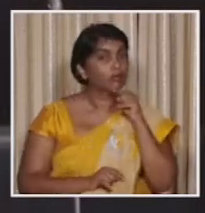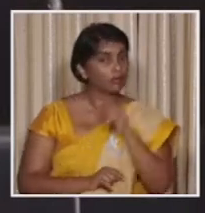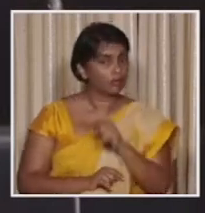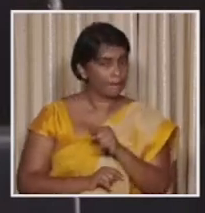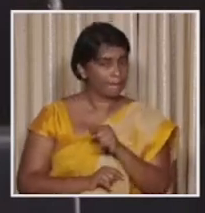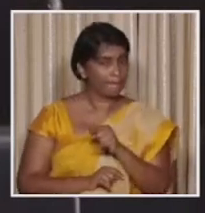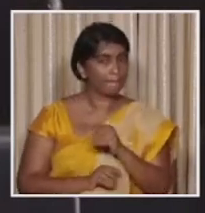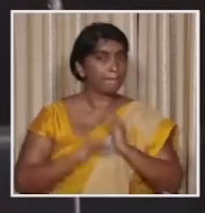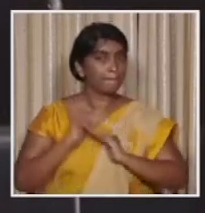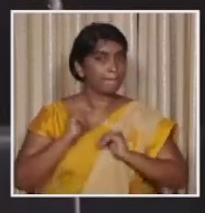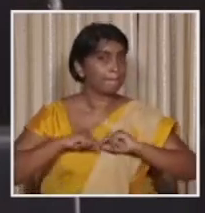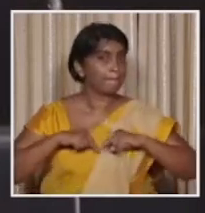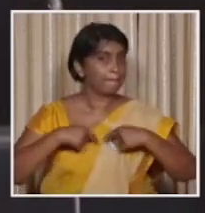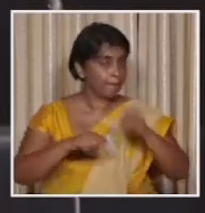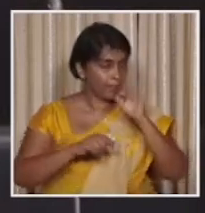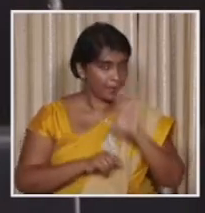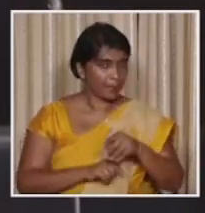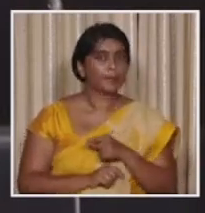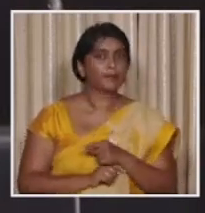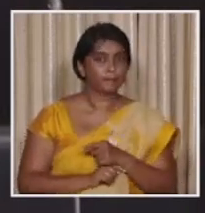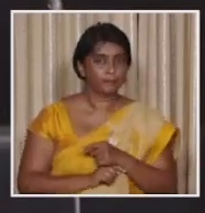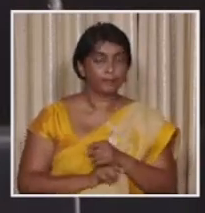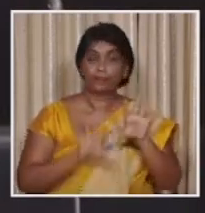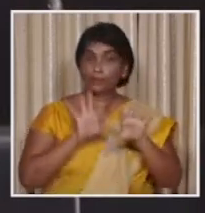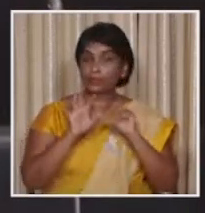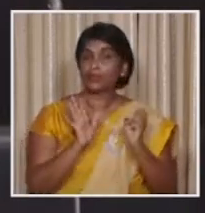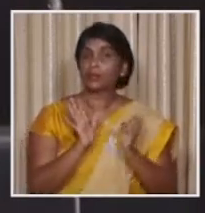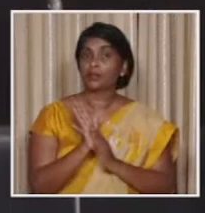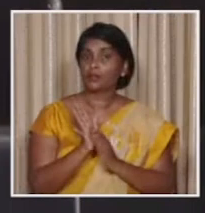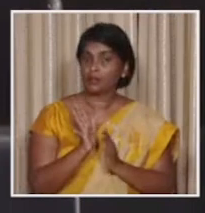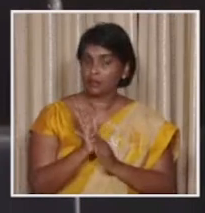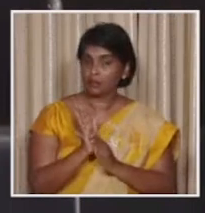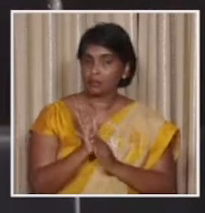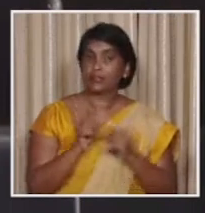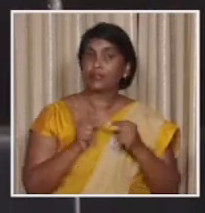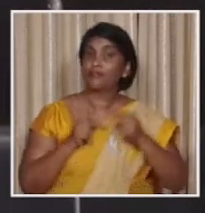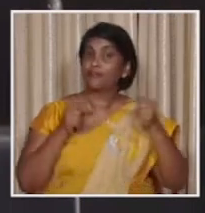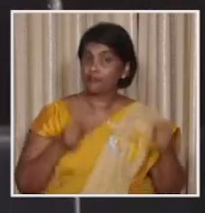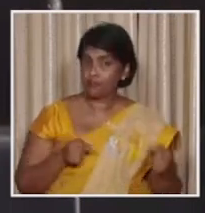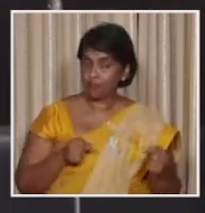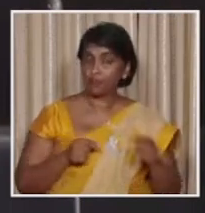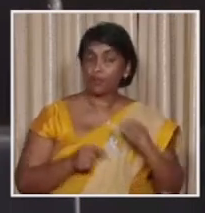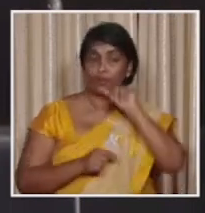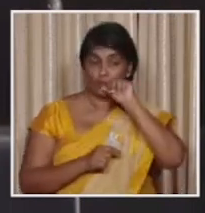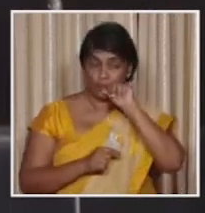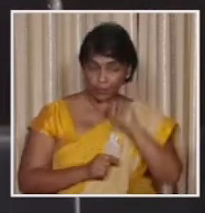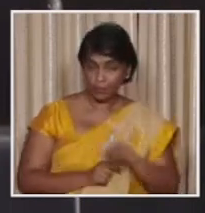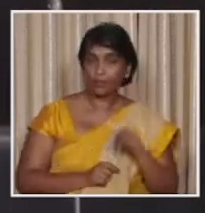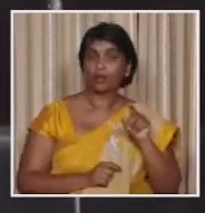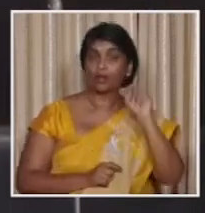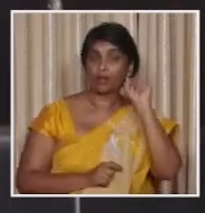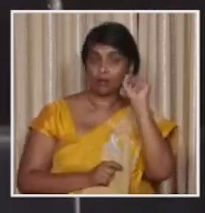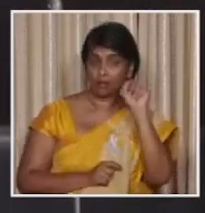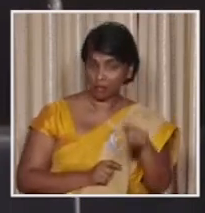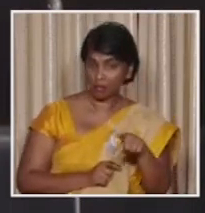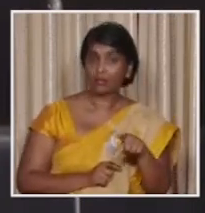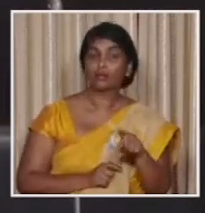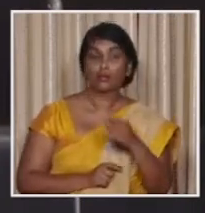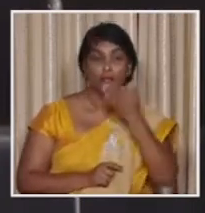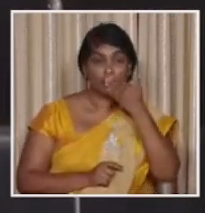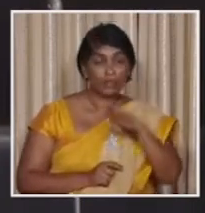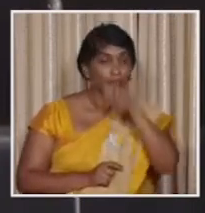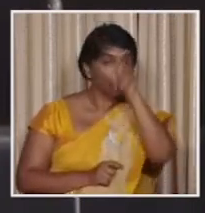ඒකේ ක්‍රියාදාමය ව්‍යුත්තේ තේරීම් කමිටුව විපක්ෂය නිල වශයෙන් නම් කරන